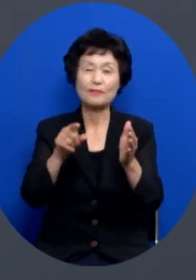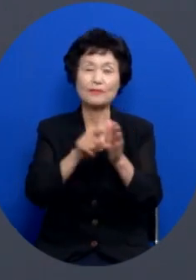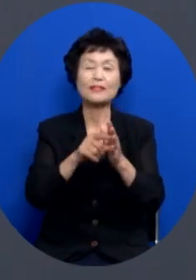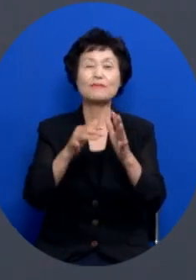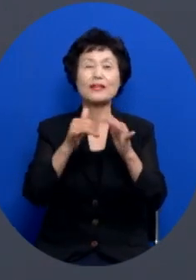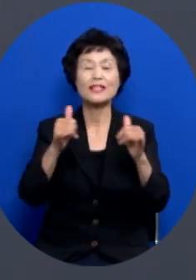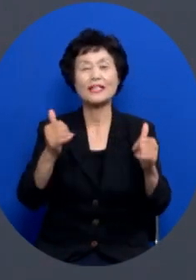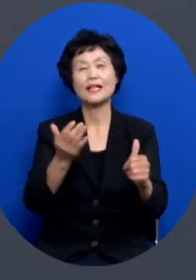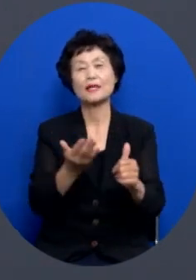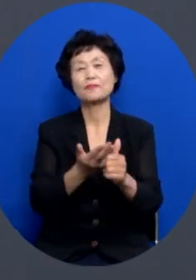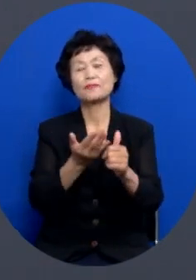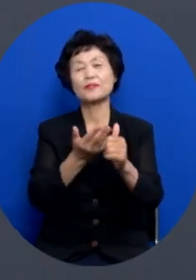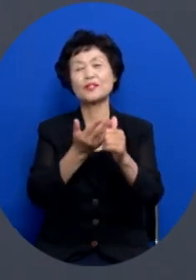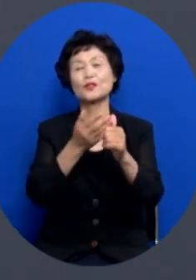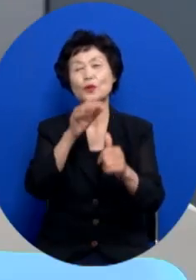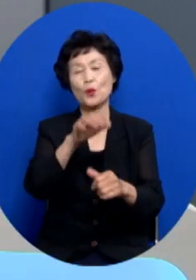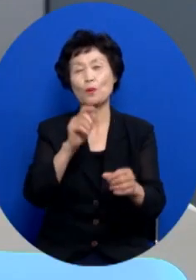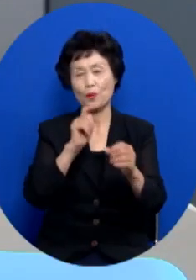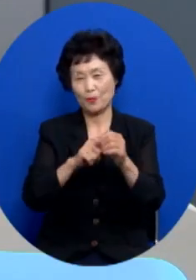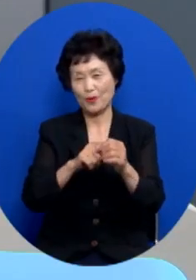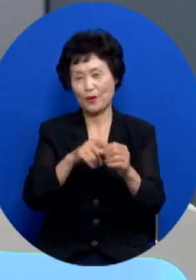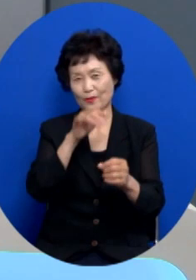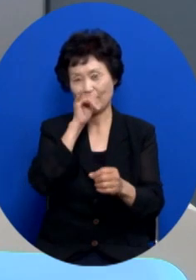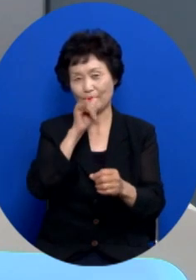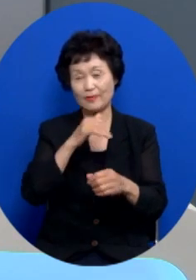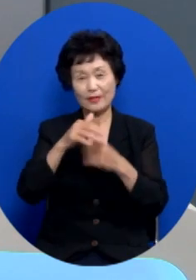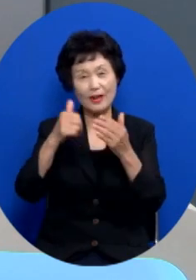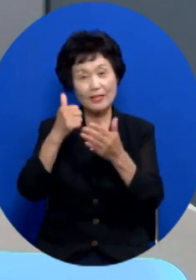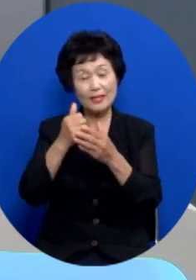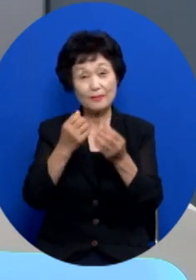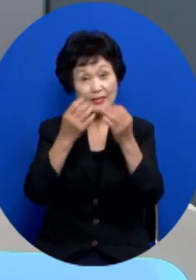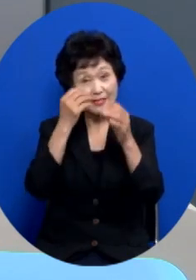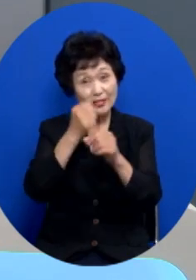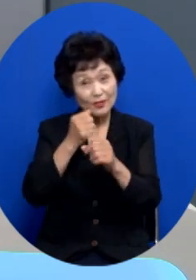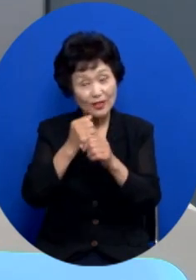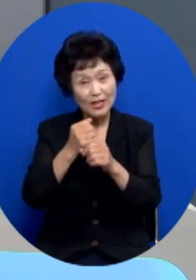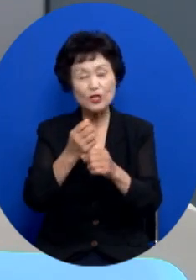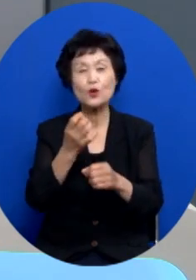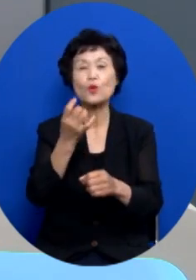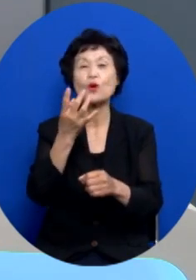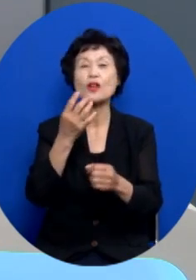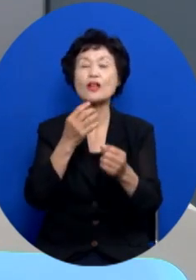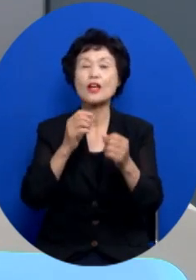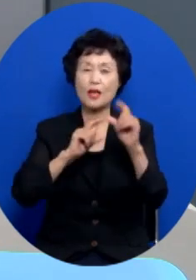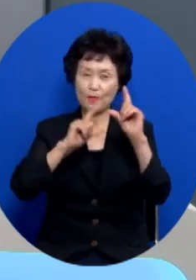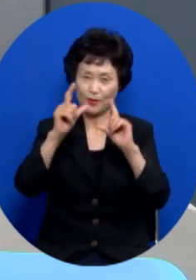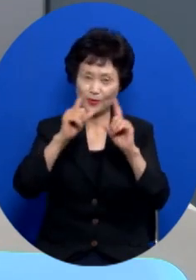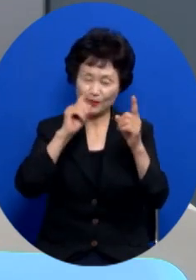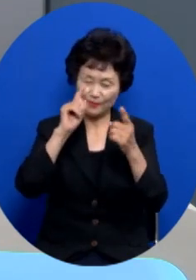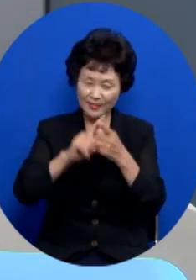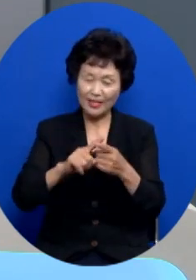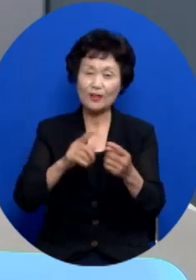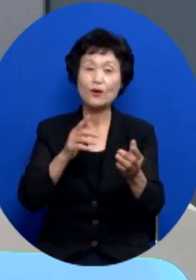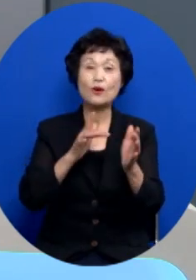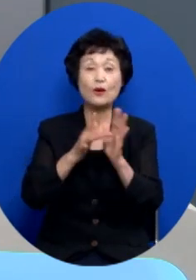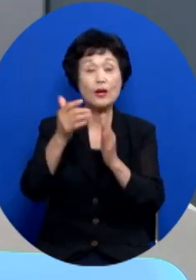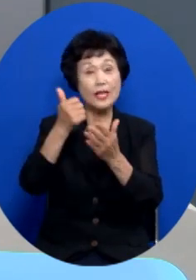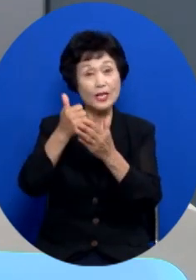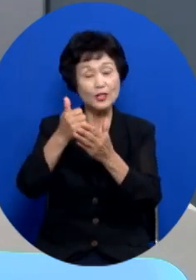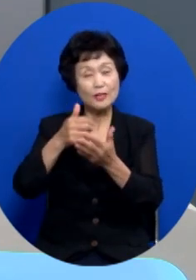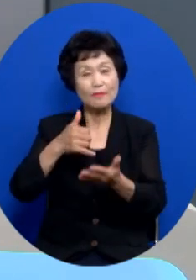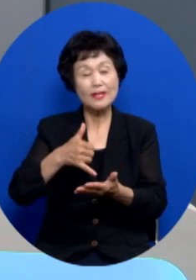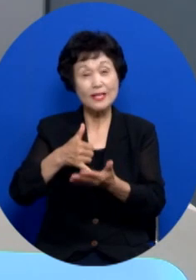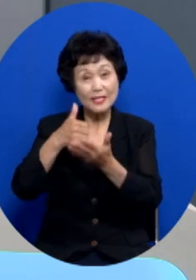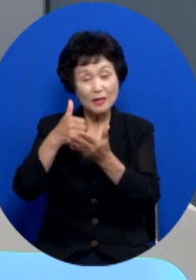길러내는 것을 목표로 하고 있습니다. 하나님께서 창조하신 본연의 모습 그리고 예수님의 성품을 닮은